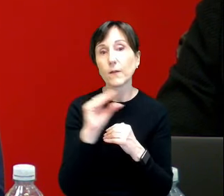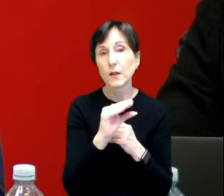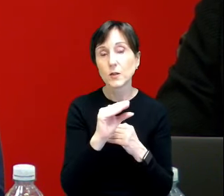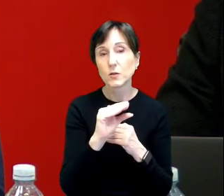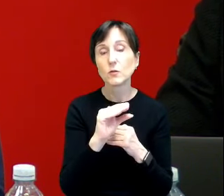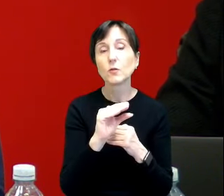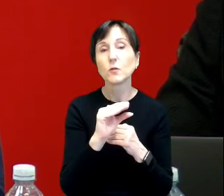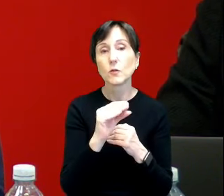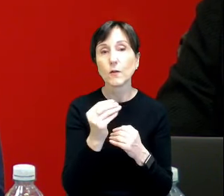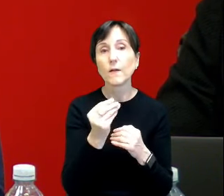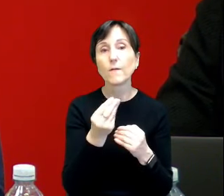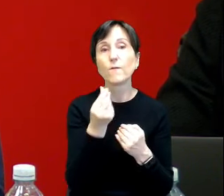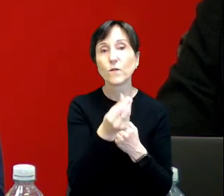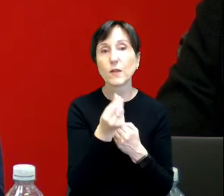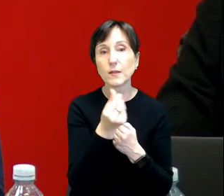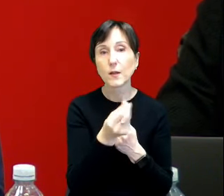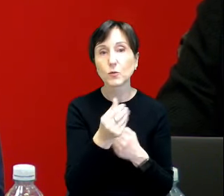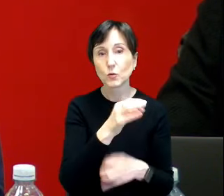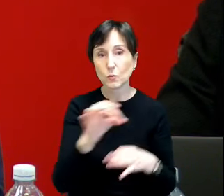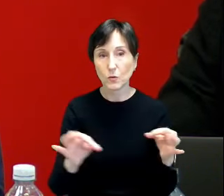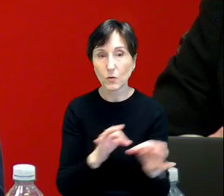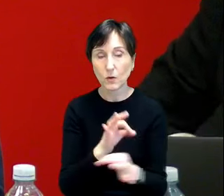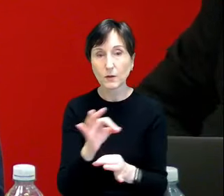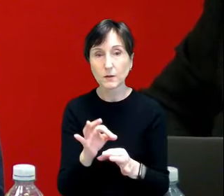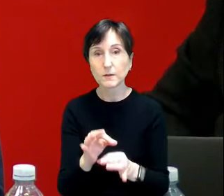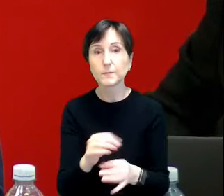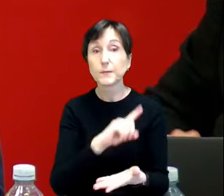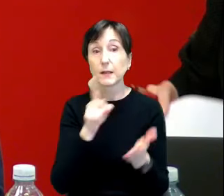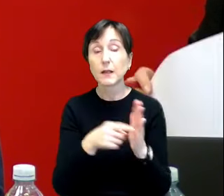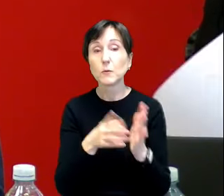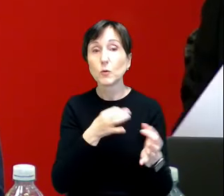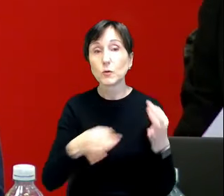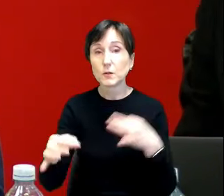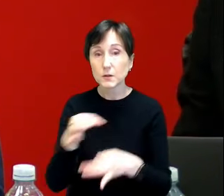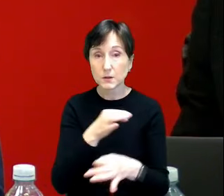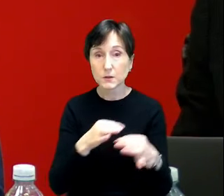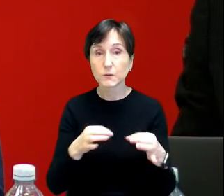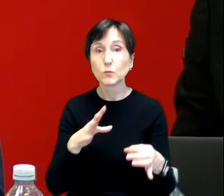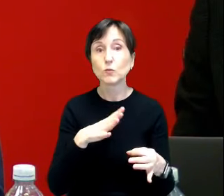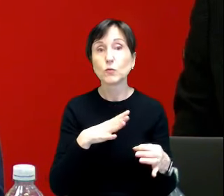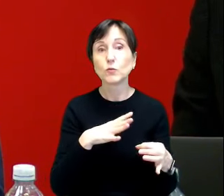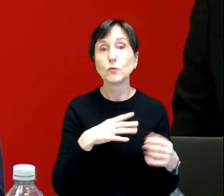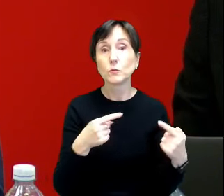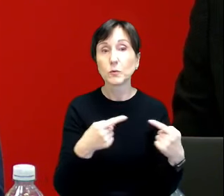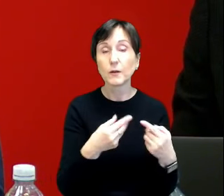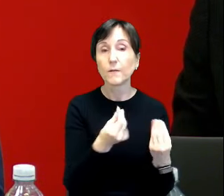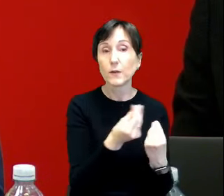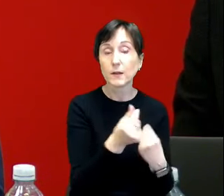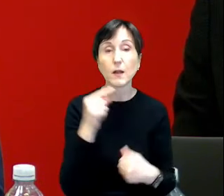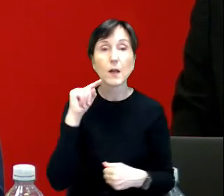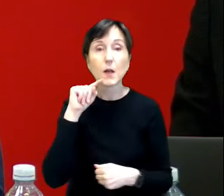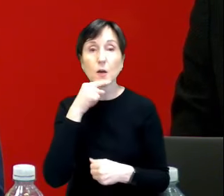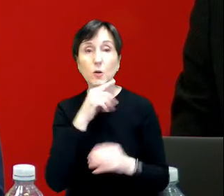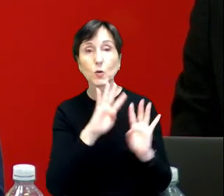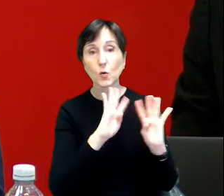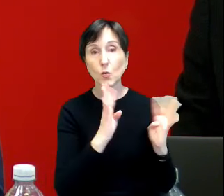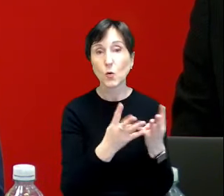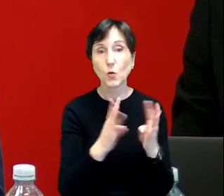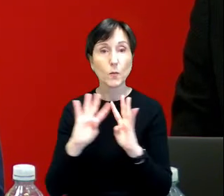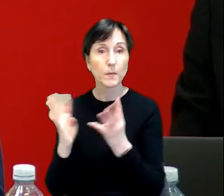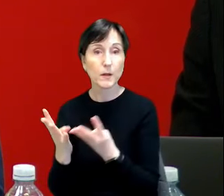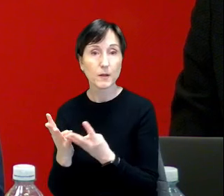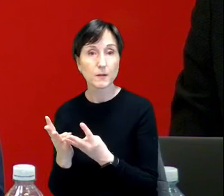finansuoti klausimas buvo svarstytas nė pritarta finansų ir ekonomikos komitete miesto plėtros ir